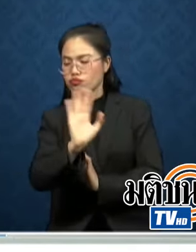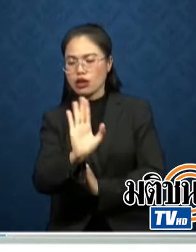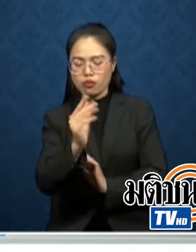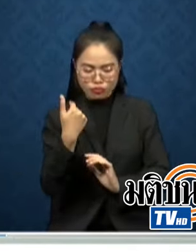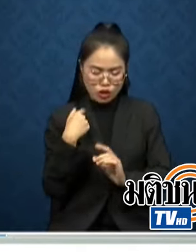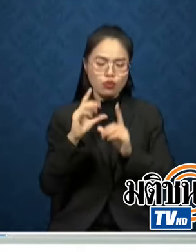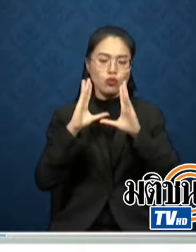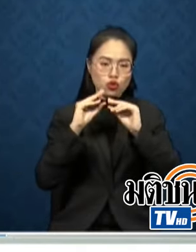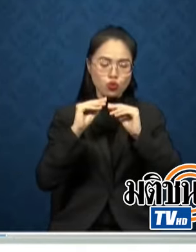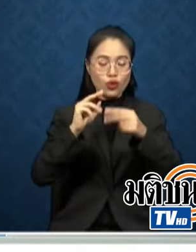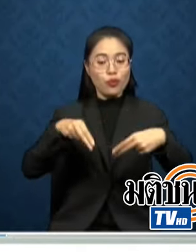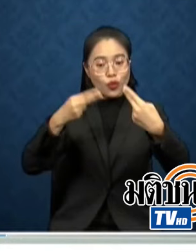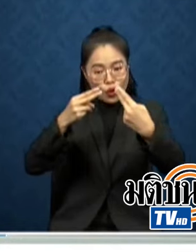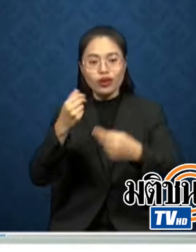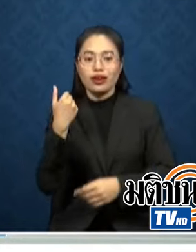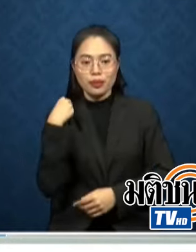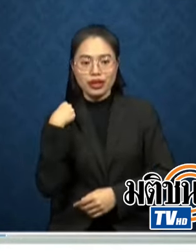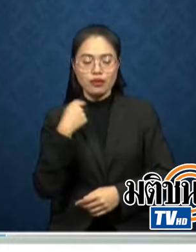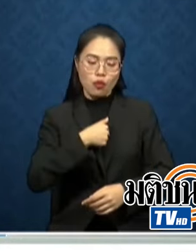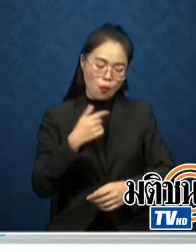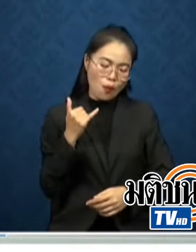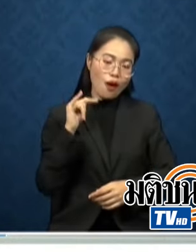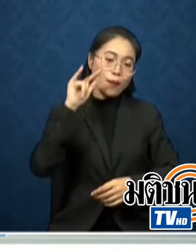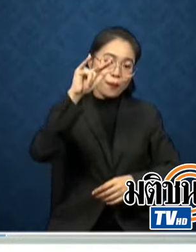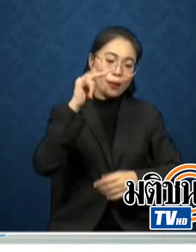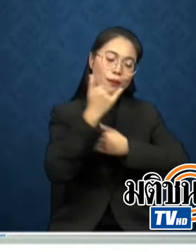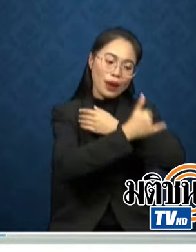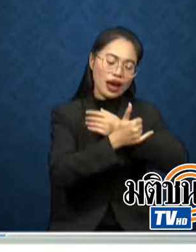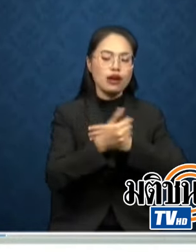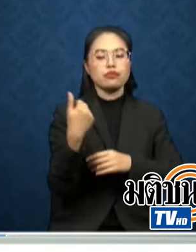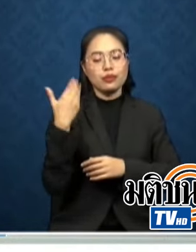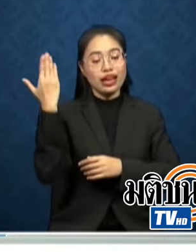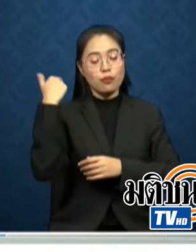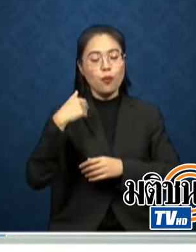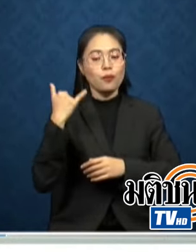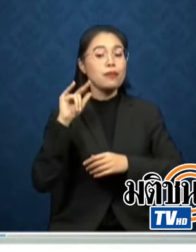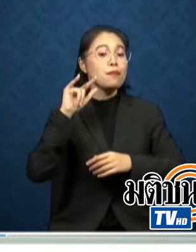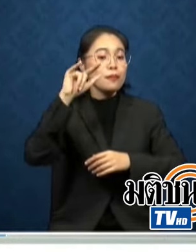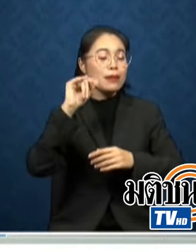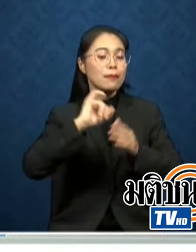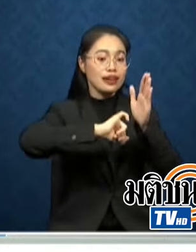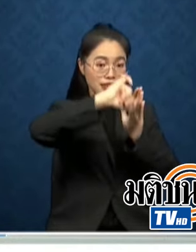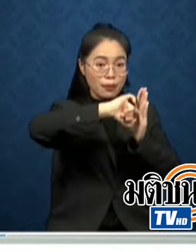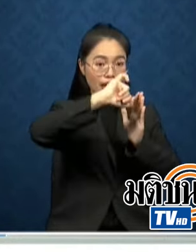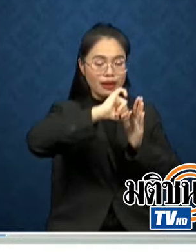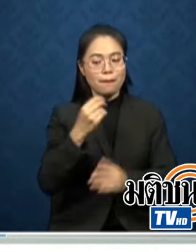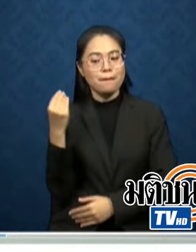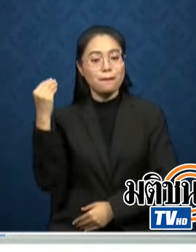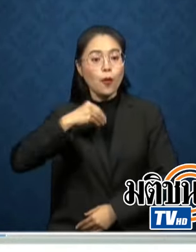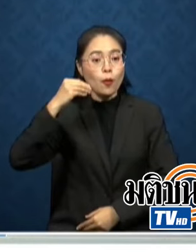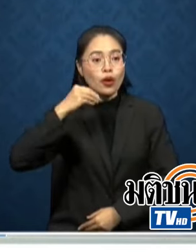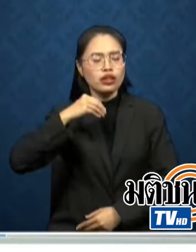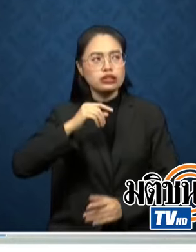ำคัญกับเรื่องนี้นะครับเรื่องการเดินทางไปท่านบอกมาเรื่องเชียงใหม่เนี่ยก็ผมก็เดินทางไปแล้วก็หลายหนนะครับตั้งแต่